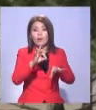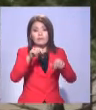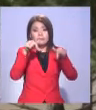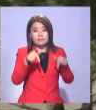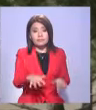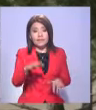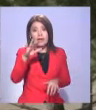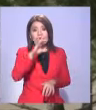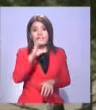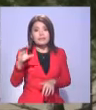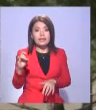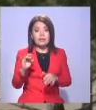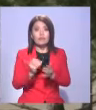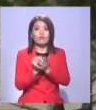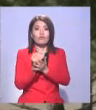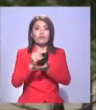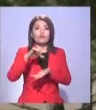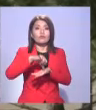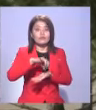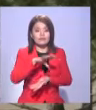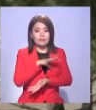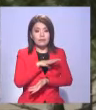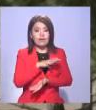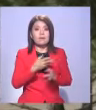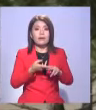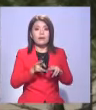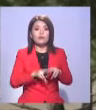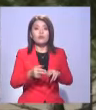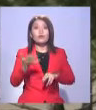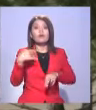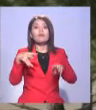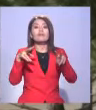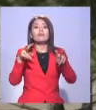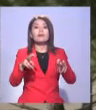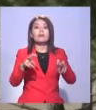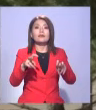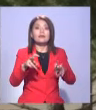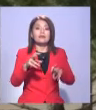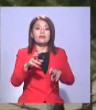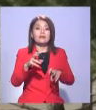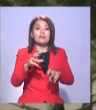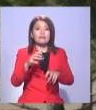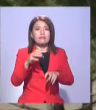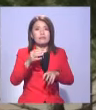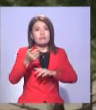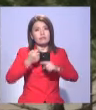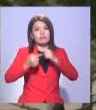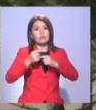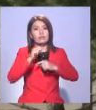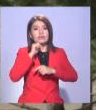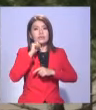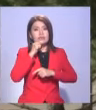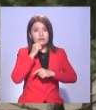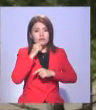қазақ кісірі жоғары кеңесіне өте ауыр қатысты. Сол кезде соны атақты академик Салық Диманов ағаларымыз